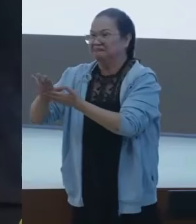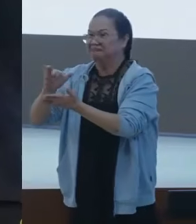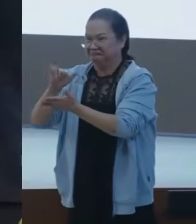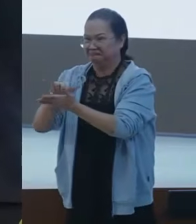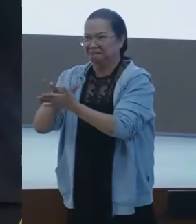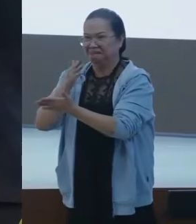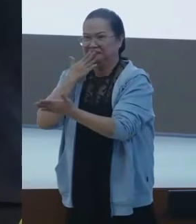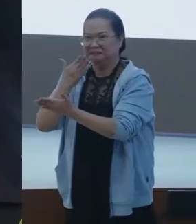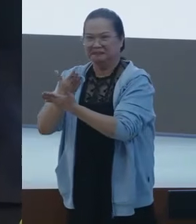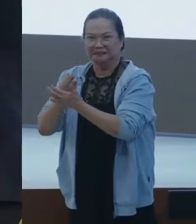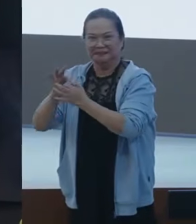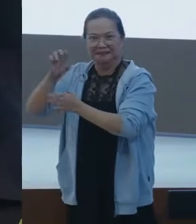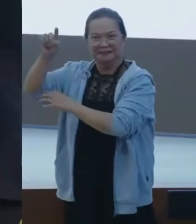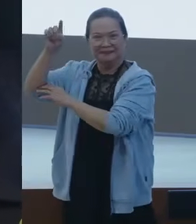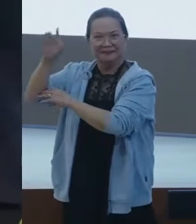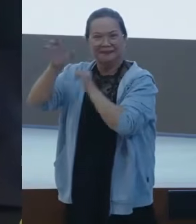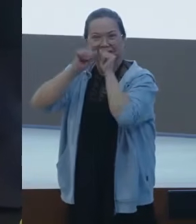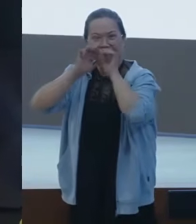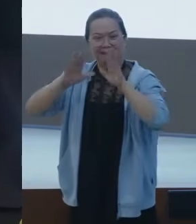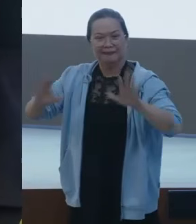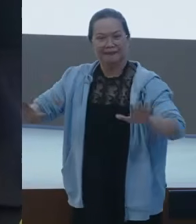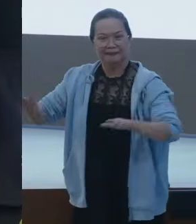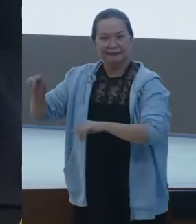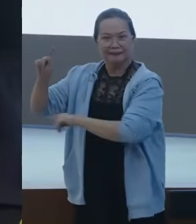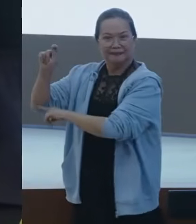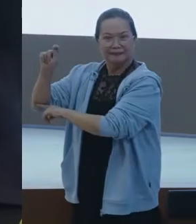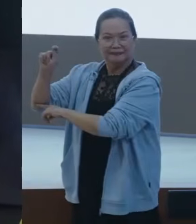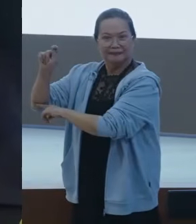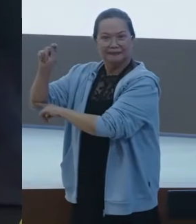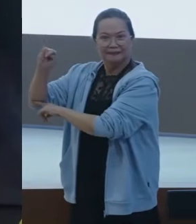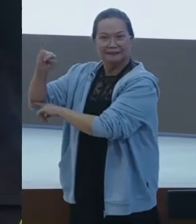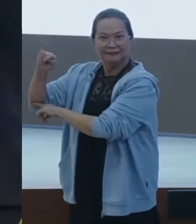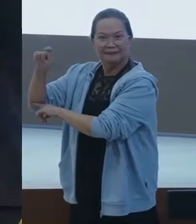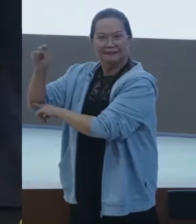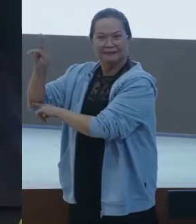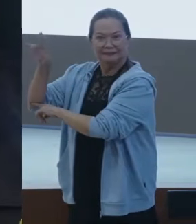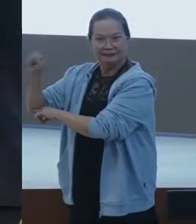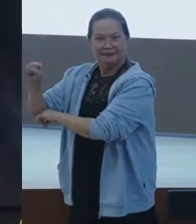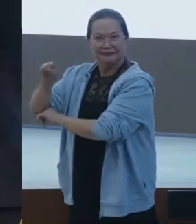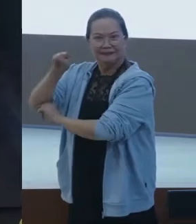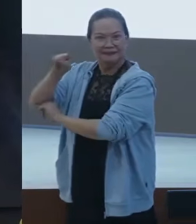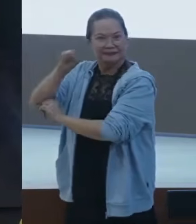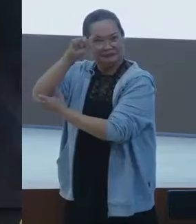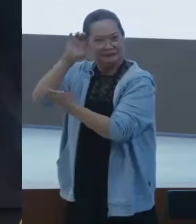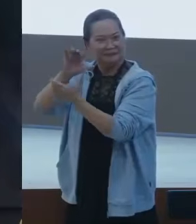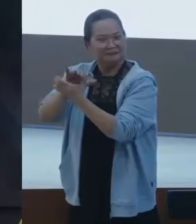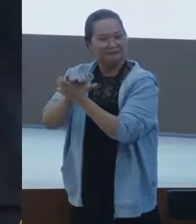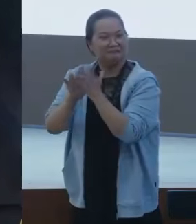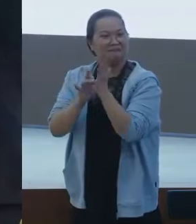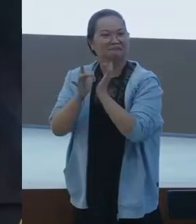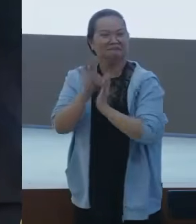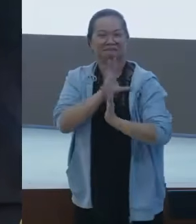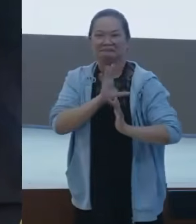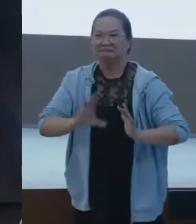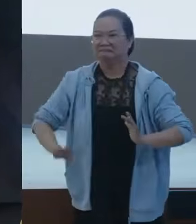Diyos na pagpapala ni Titus at pagpapala ng bawat isang manampalataya kay Jesus.